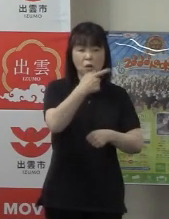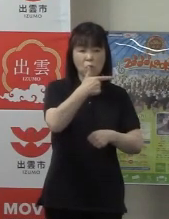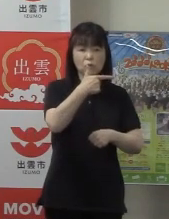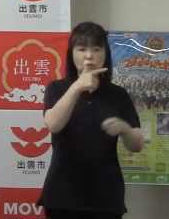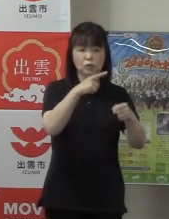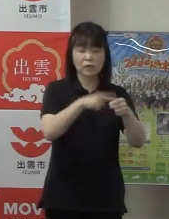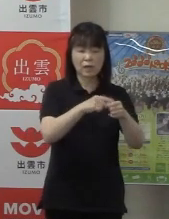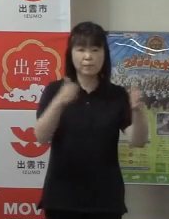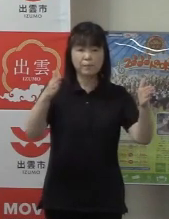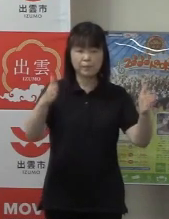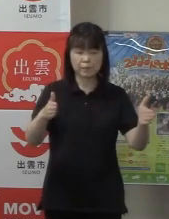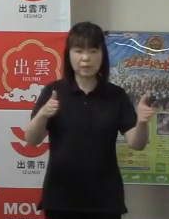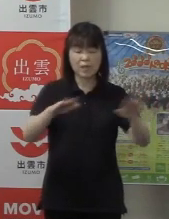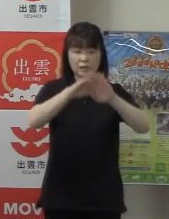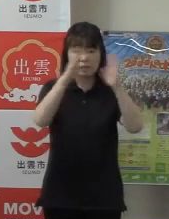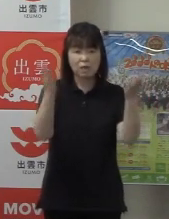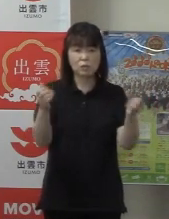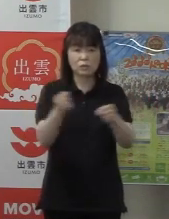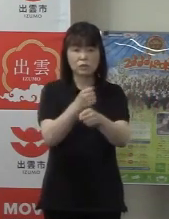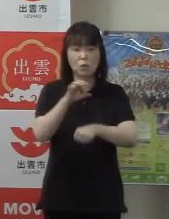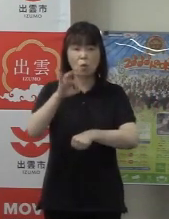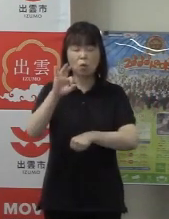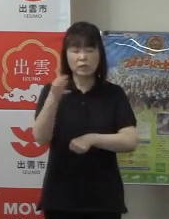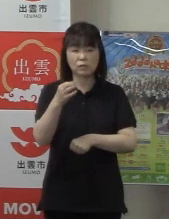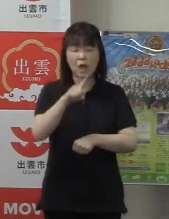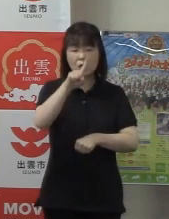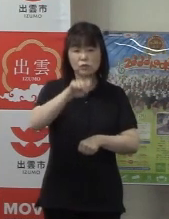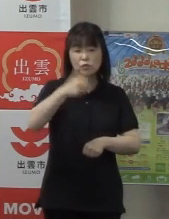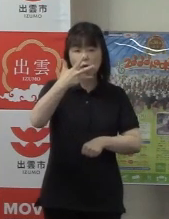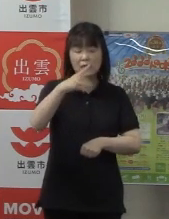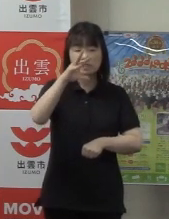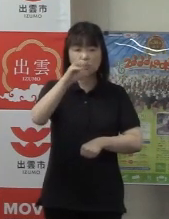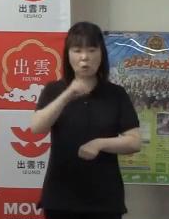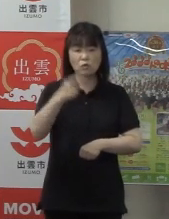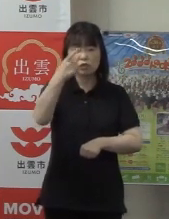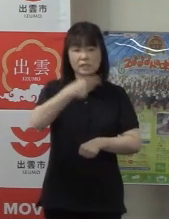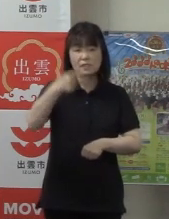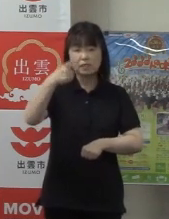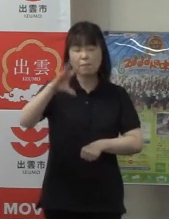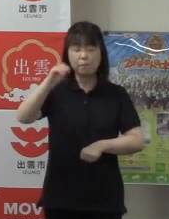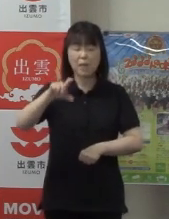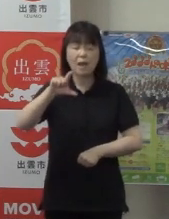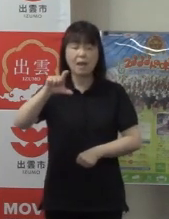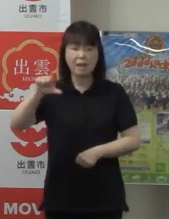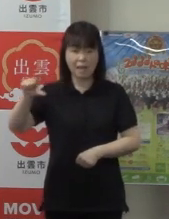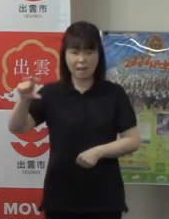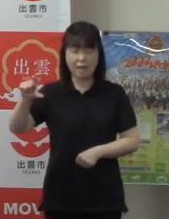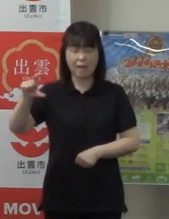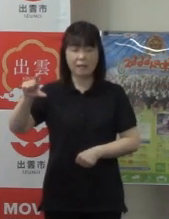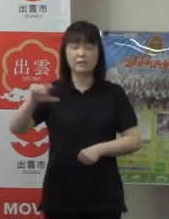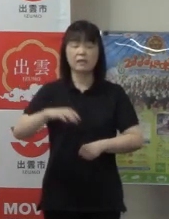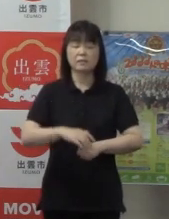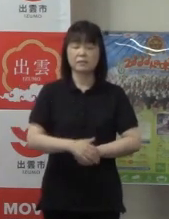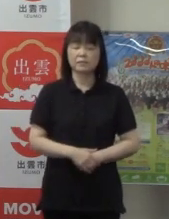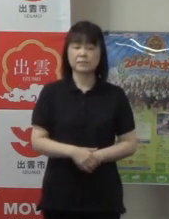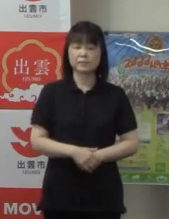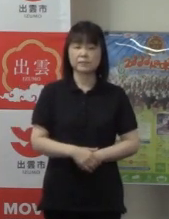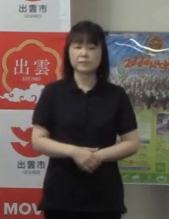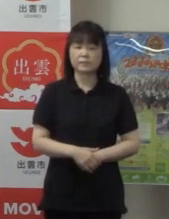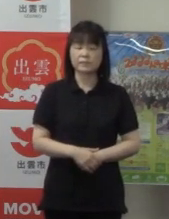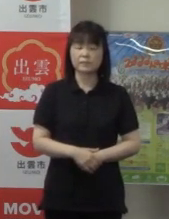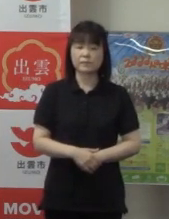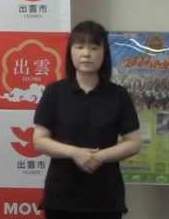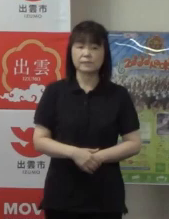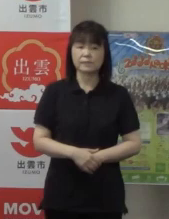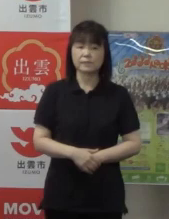業費が18億8000万円となっておりまして、債務負担行為を設定を、